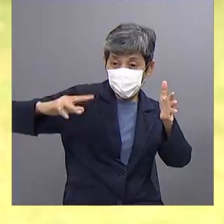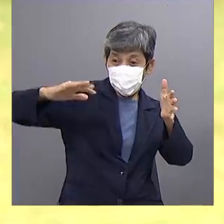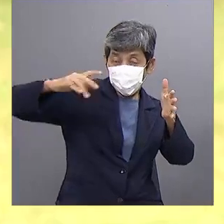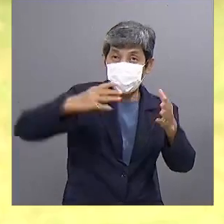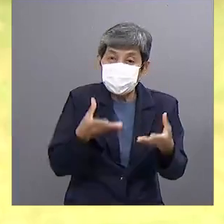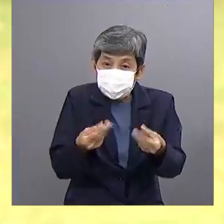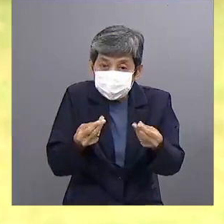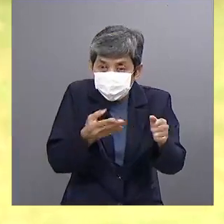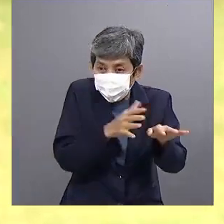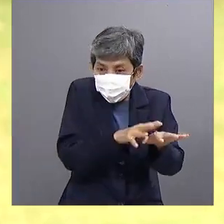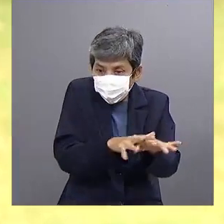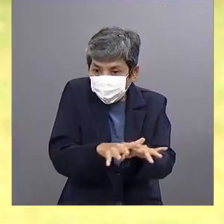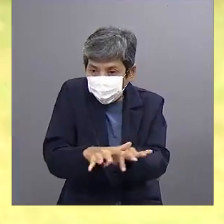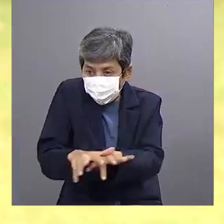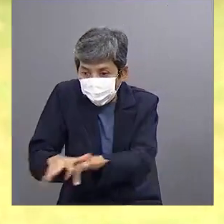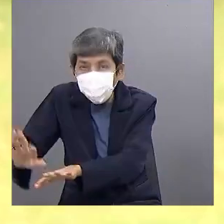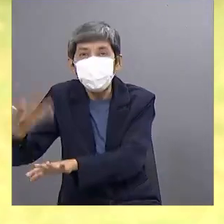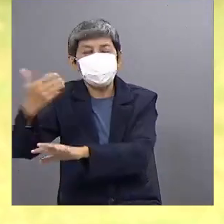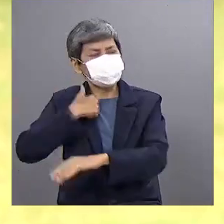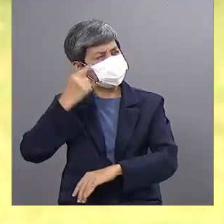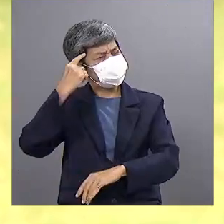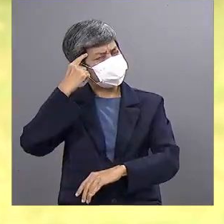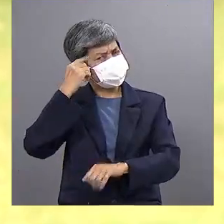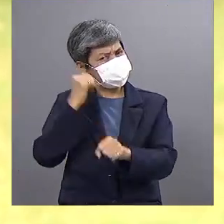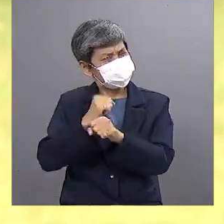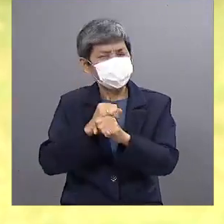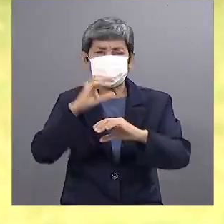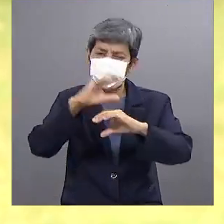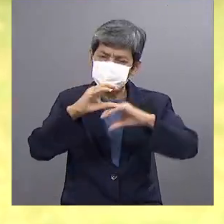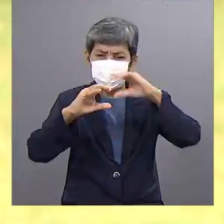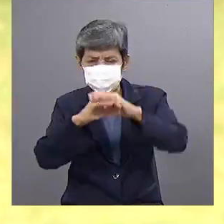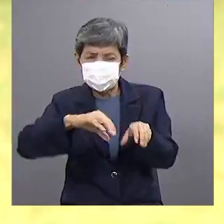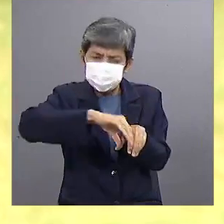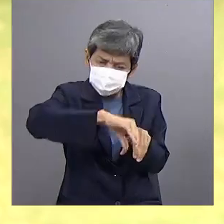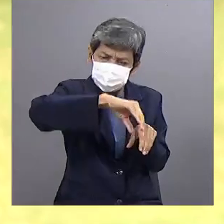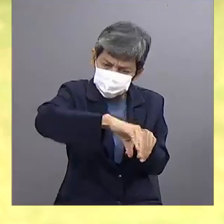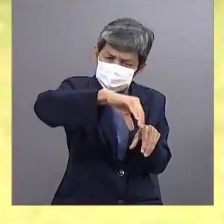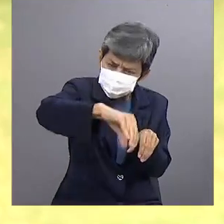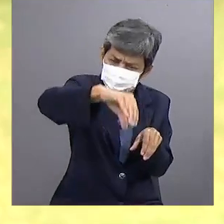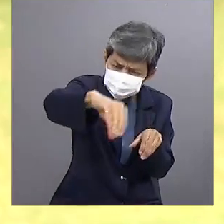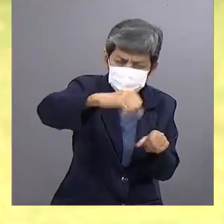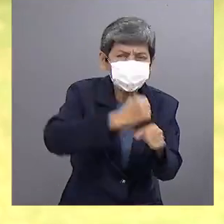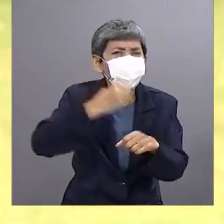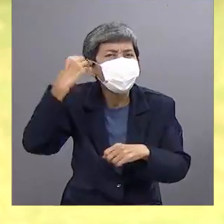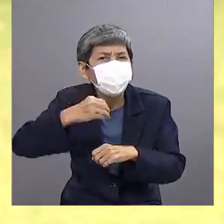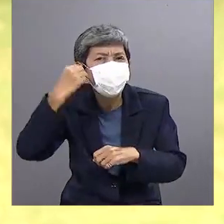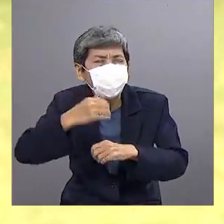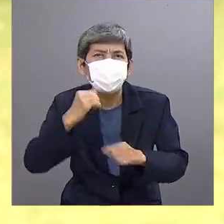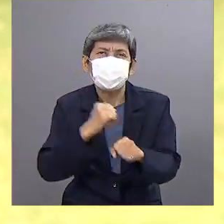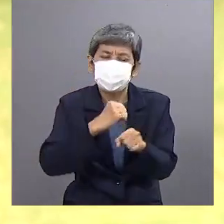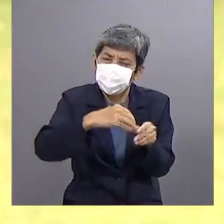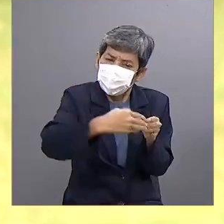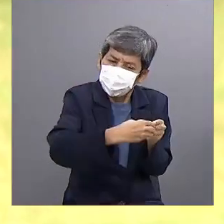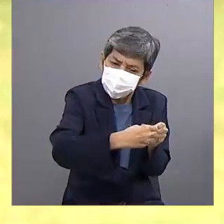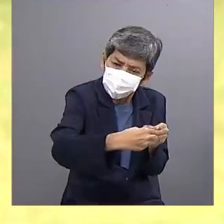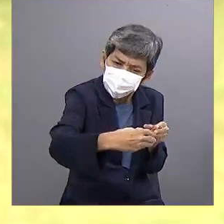การที่มันจะไปโยงเป็นเรื่องของการก่อสร้างหรือมีโครงสร้างอะไรเกิดขึ้นมาไม่ว่าจะเป็นกำแพงหรือผนังนะ